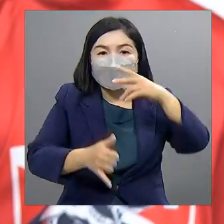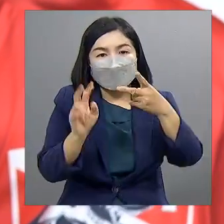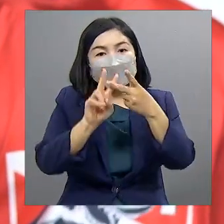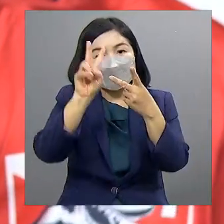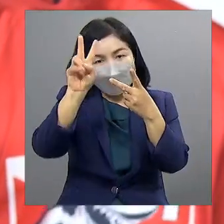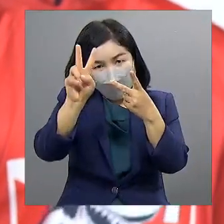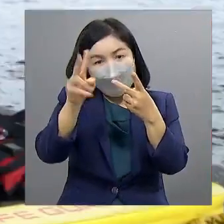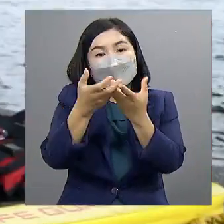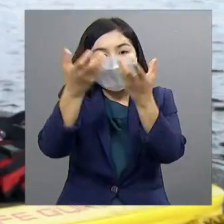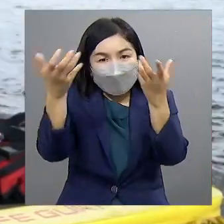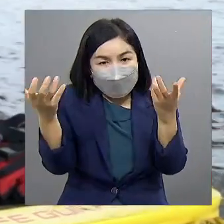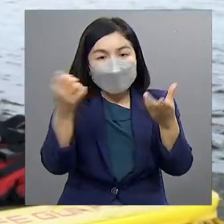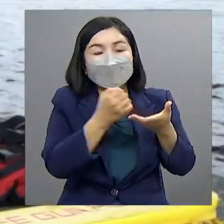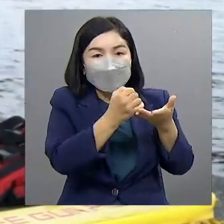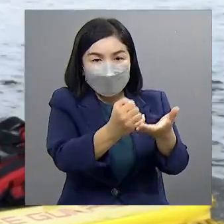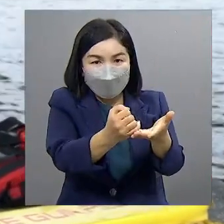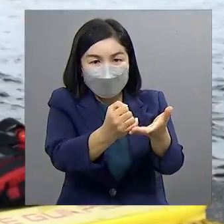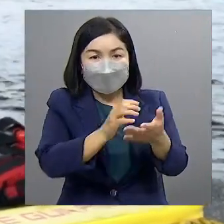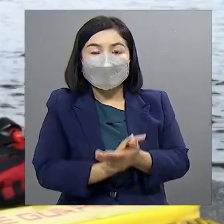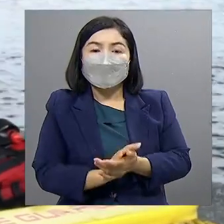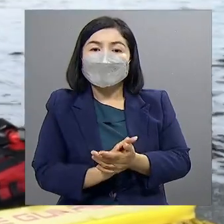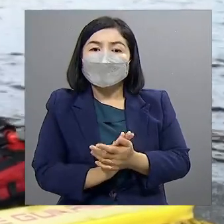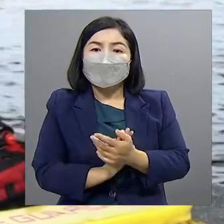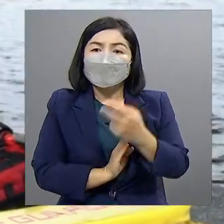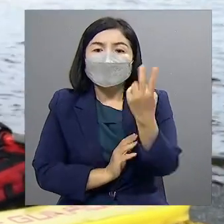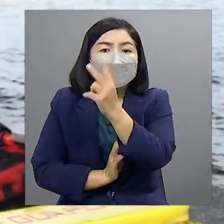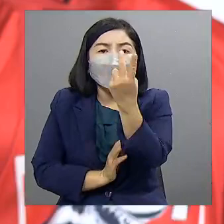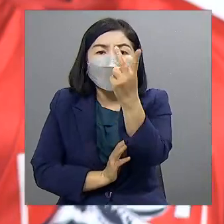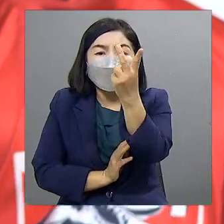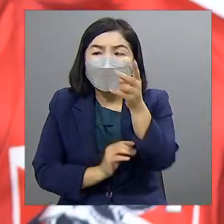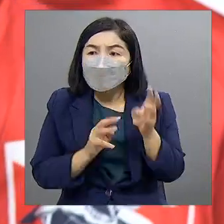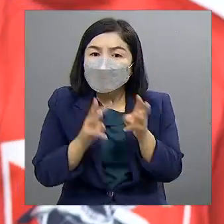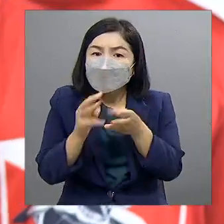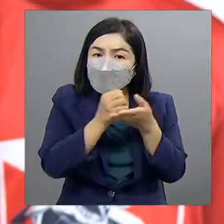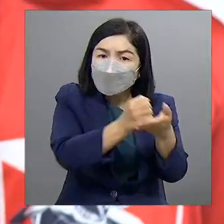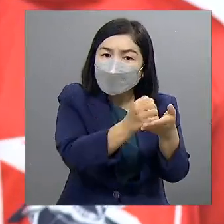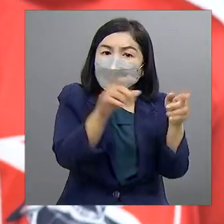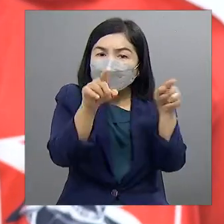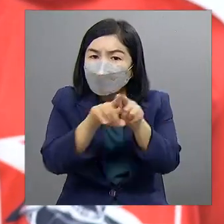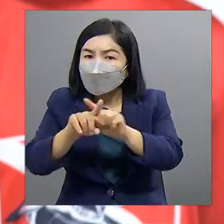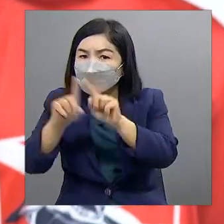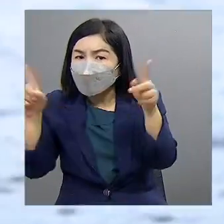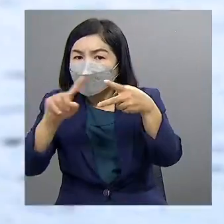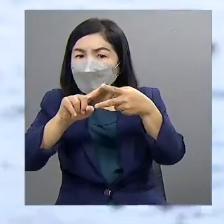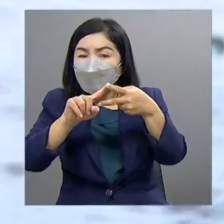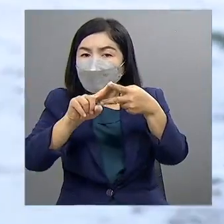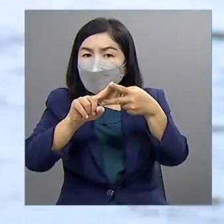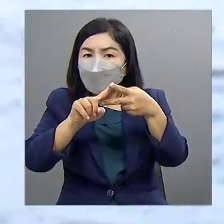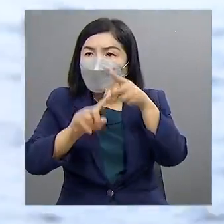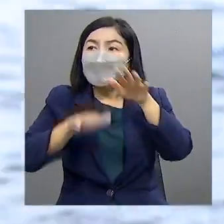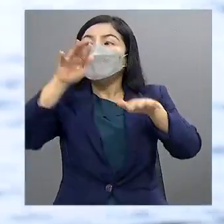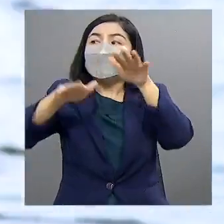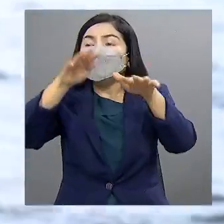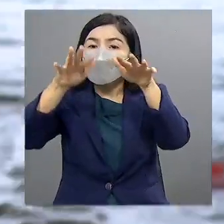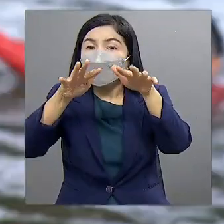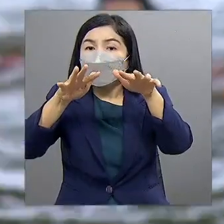ภท อื่นแล้วทั้ง2แบบเนี่ยนะคะเรามีการช่วยเหลือที่เหมือนหรือแตกต่างกันยังไงไหมคะ แตกต่างครับ ยังไงเล่าให้ฟังสักนิดหนึ่ง ผิวน้ำก็จะใช้อุปกร